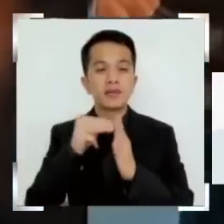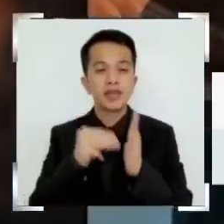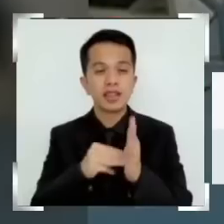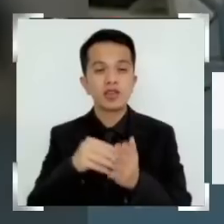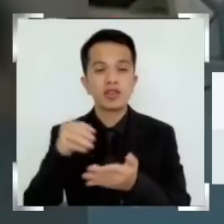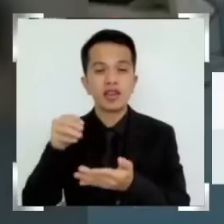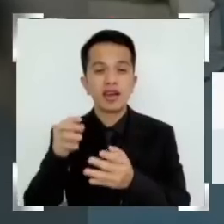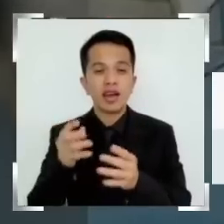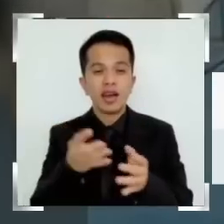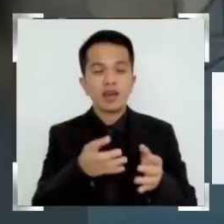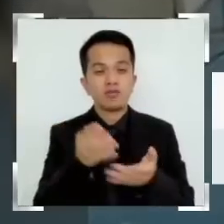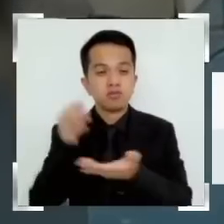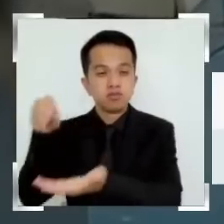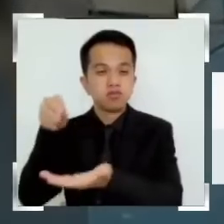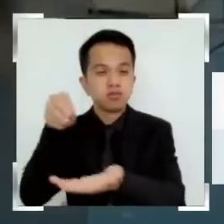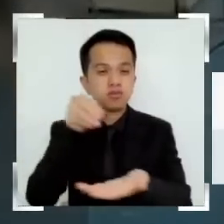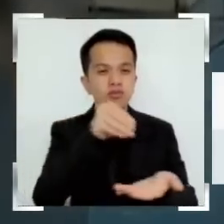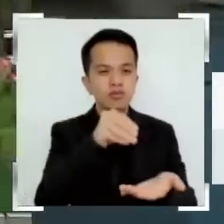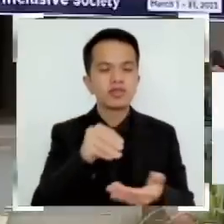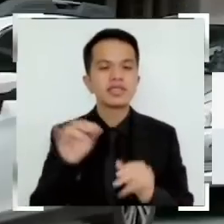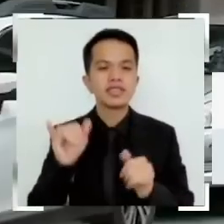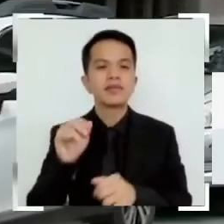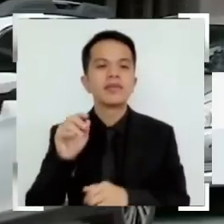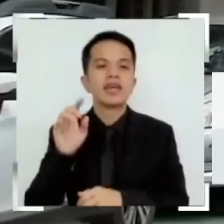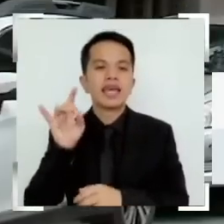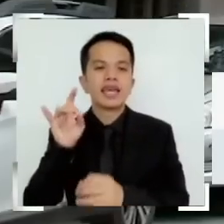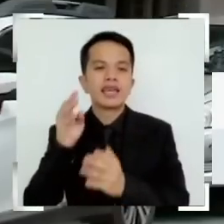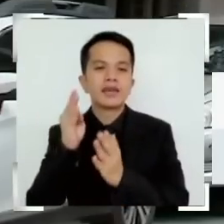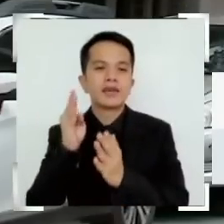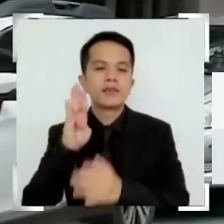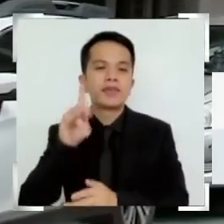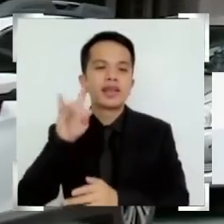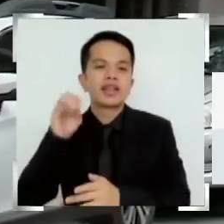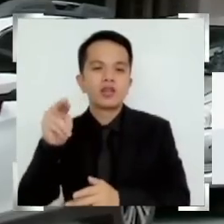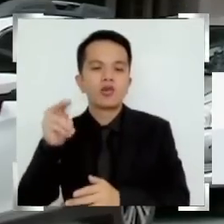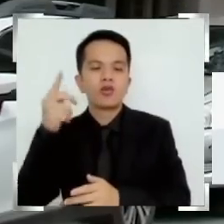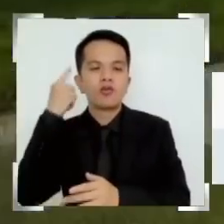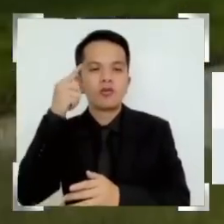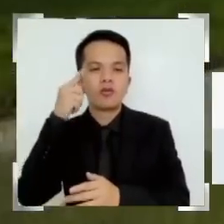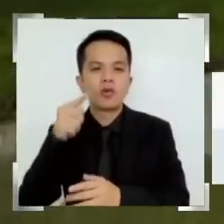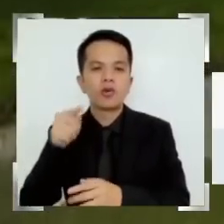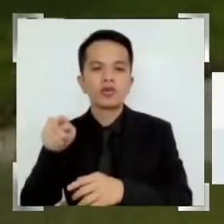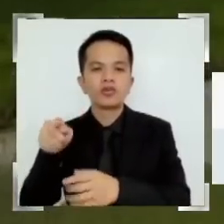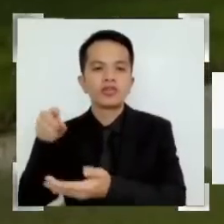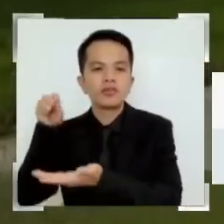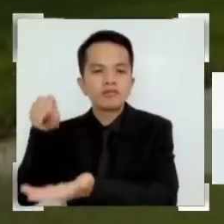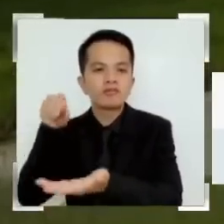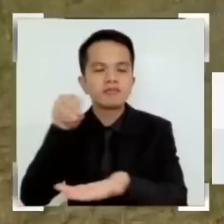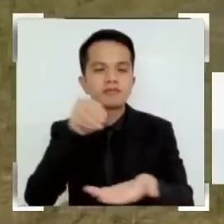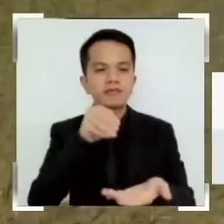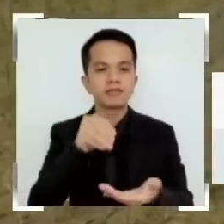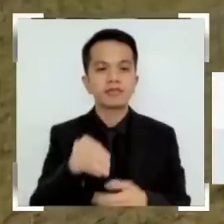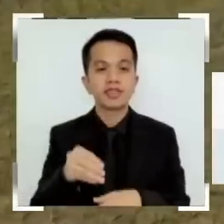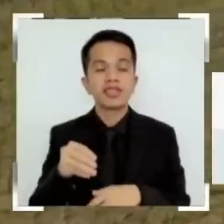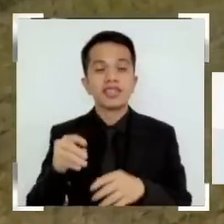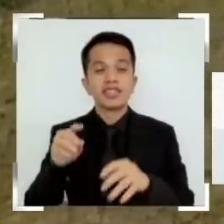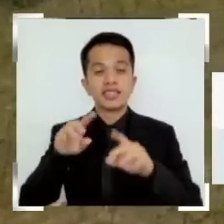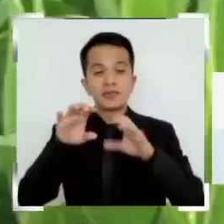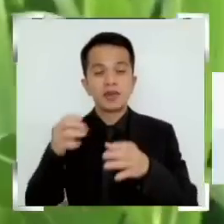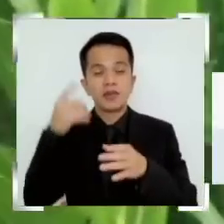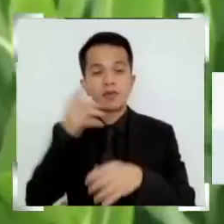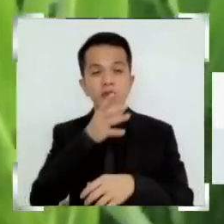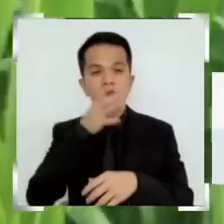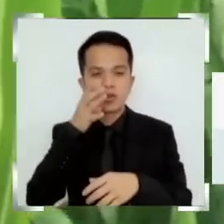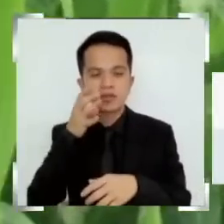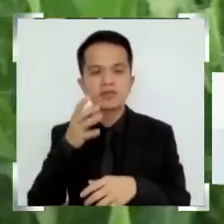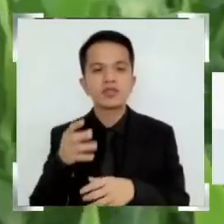18 billion na laang pondo sa disaster relief. Ayon naman sa Department of Agriculture, mahigit 500,000 hektarya ng palay